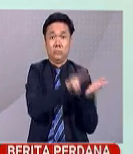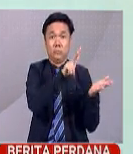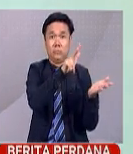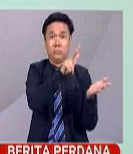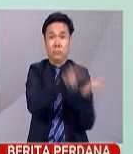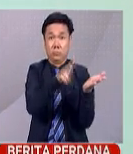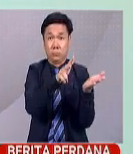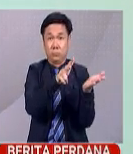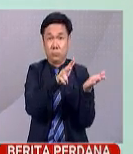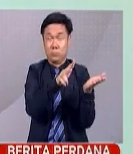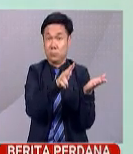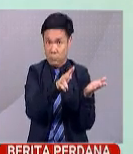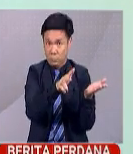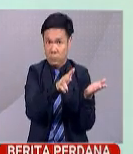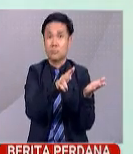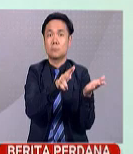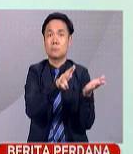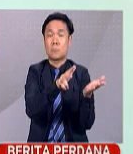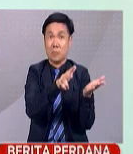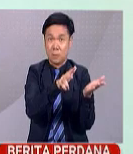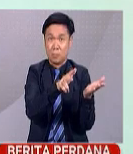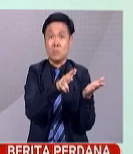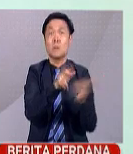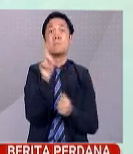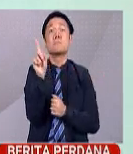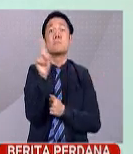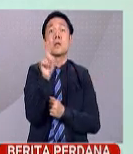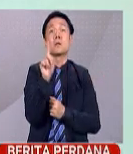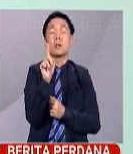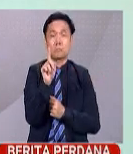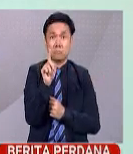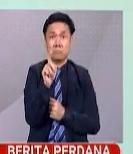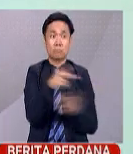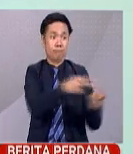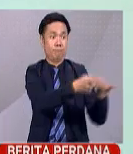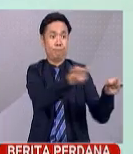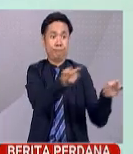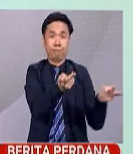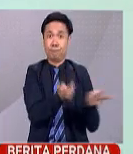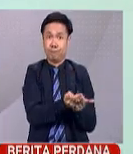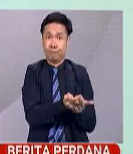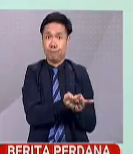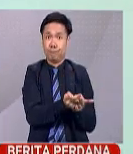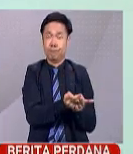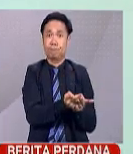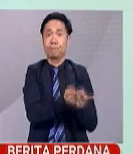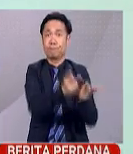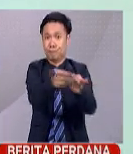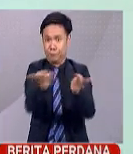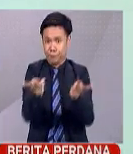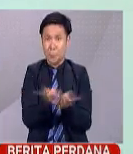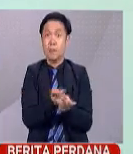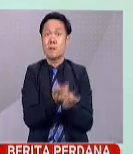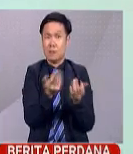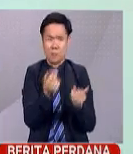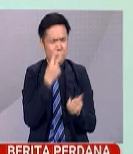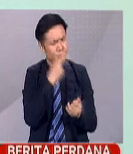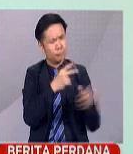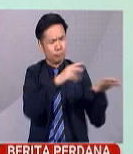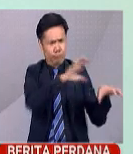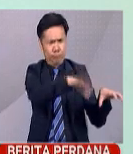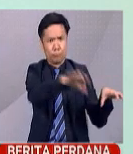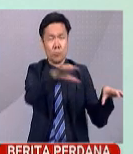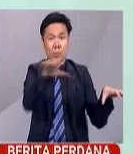COVID-19 buat masa kini, dari segi geografinya, kami merasakan tempat ini adalah mencukupi